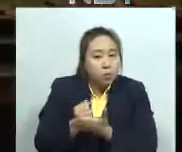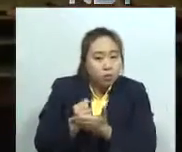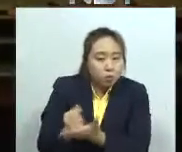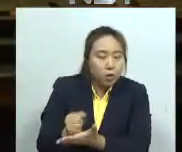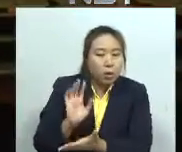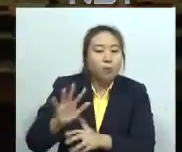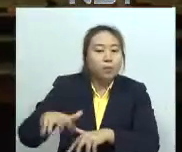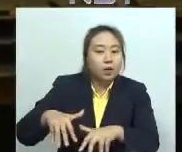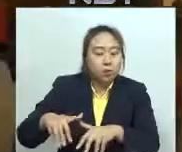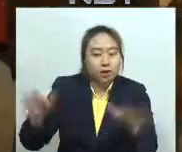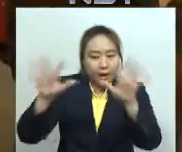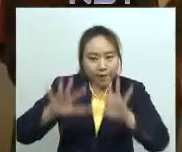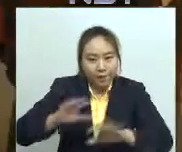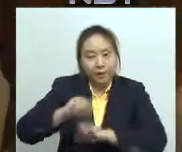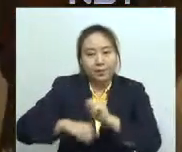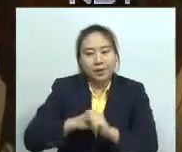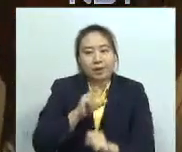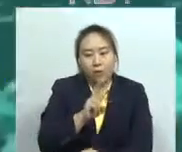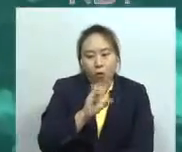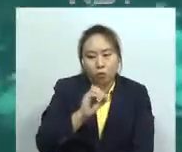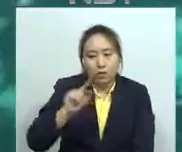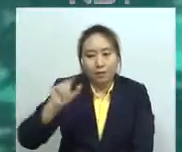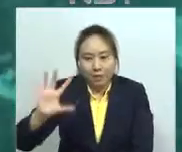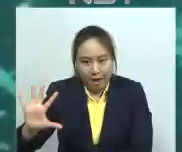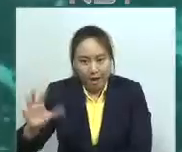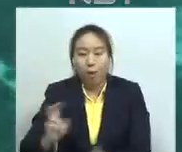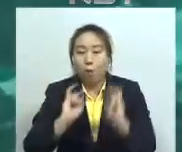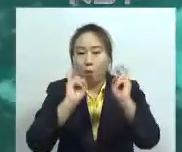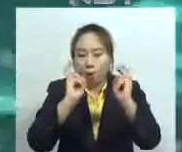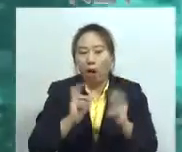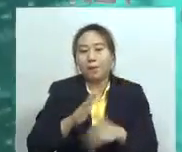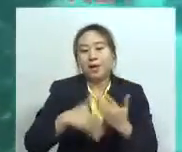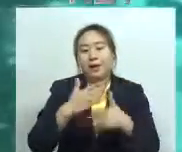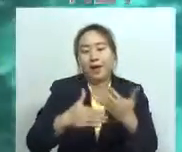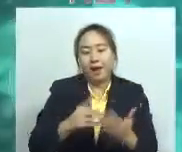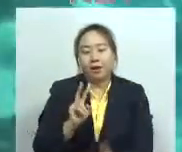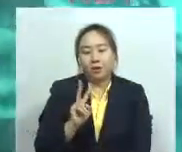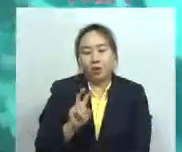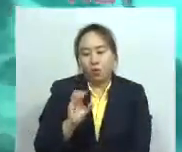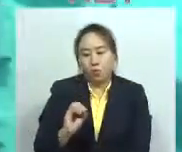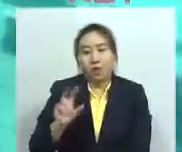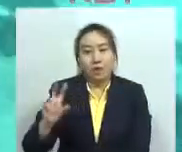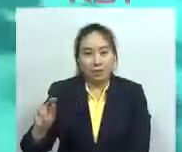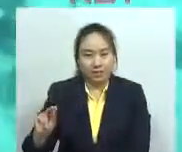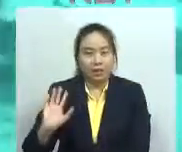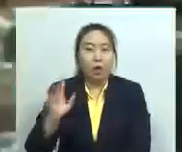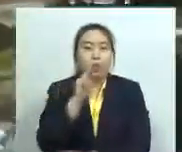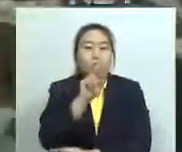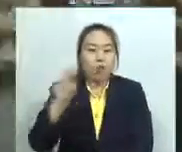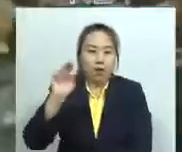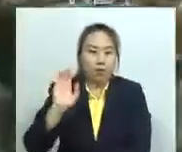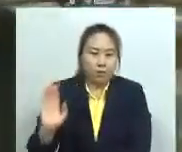าเซียนคศ2025และวาระการพัฒนาที่ยั่งยืนคศ2030ของสหประชาชา